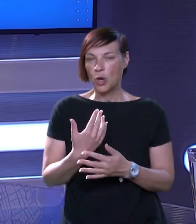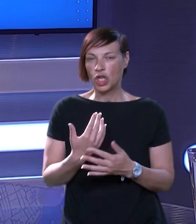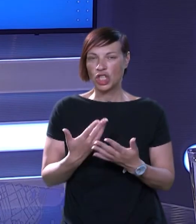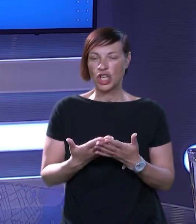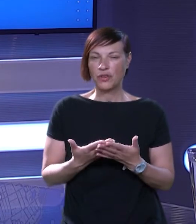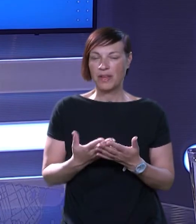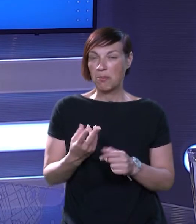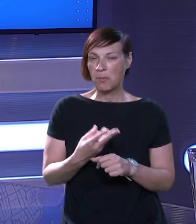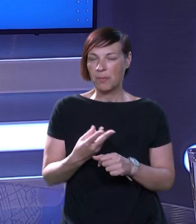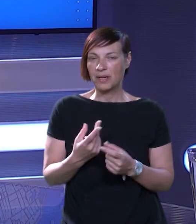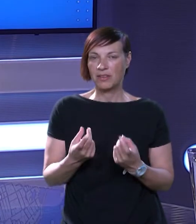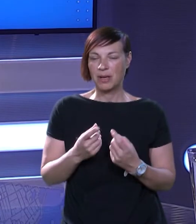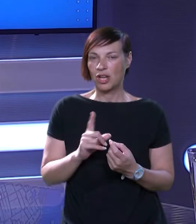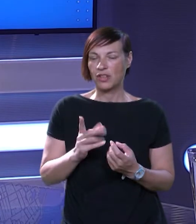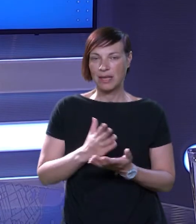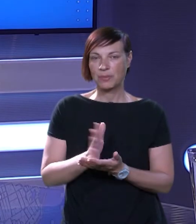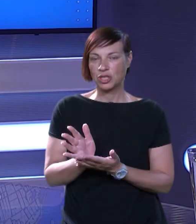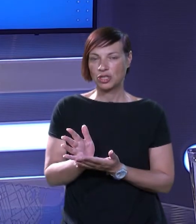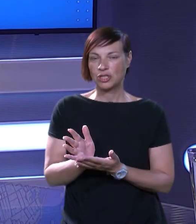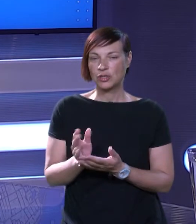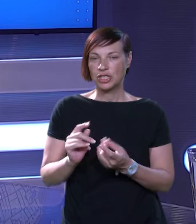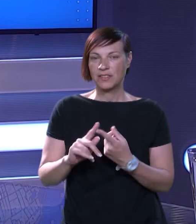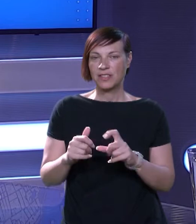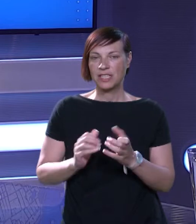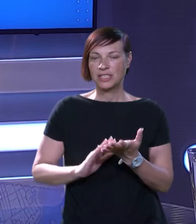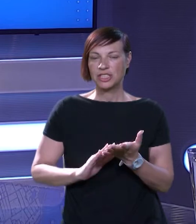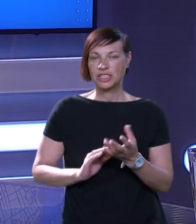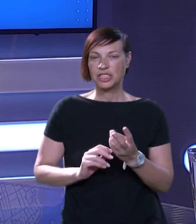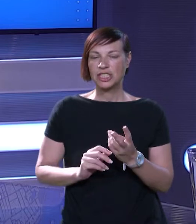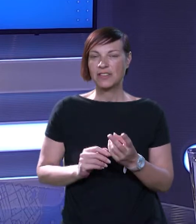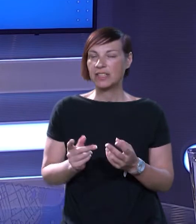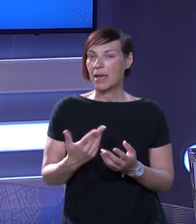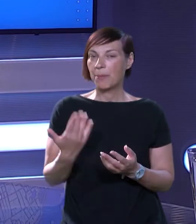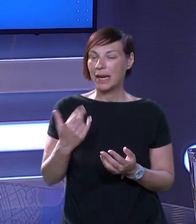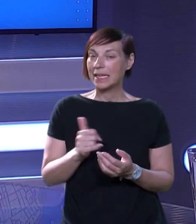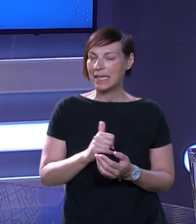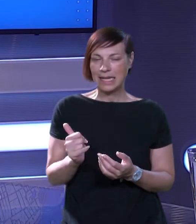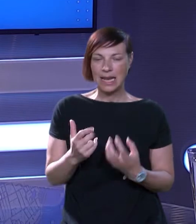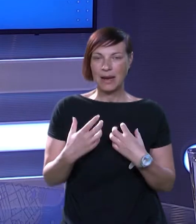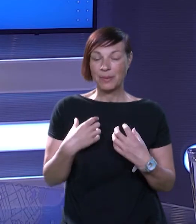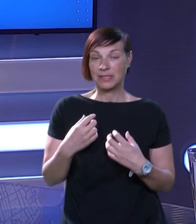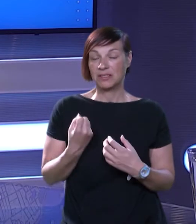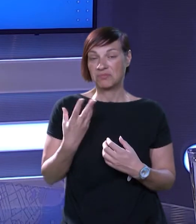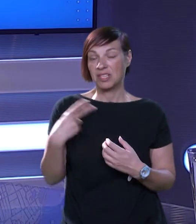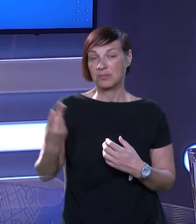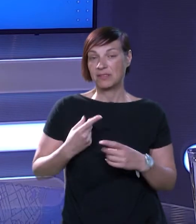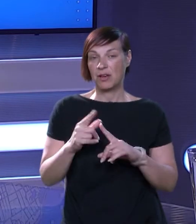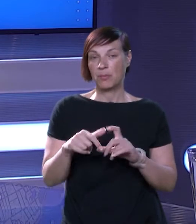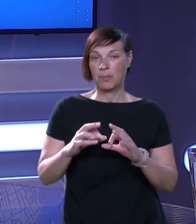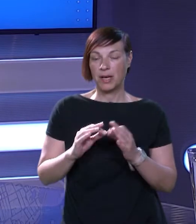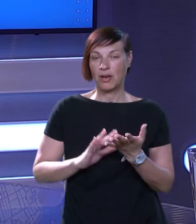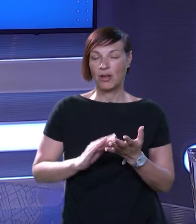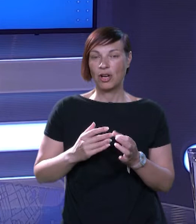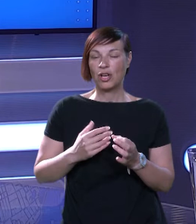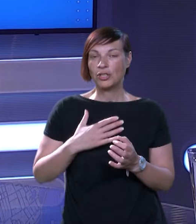ponovim, da je popravim, ali ovo nije bio slučaj. Taj Frljićev Hamlet je bio genijalna predstava, ali kad me zvao Paolo, to je